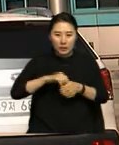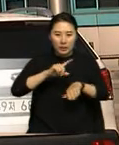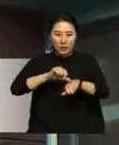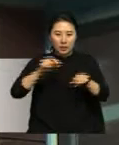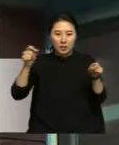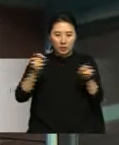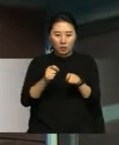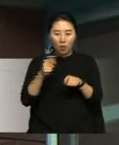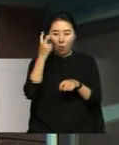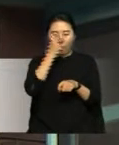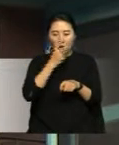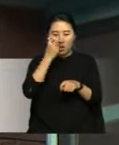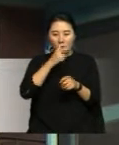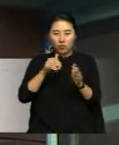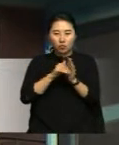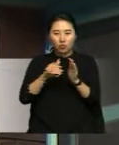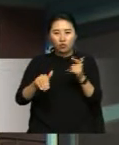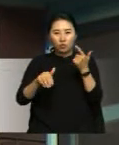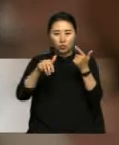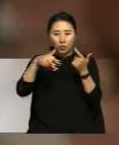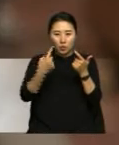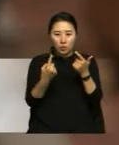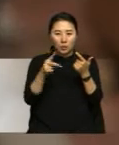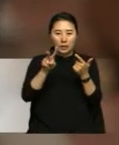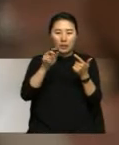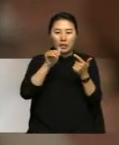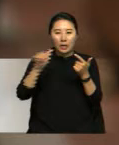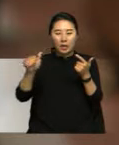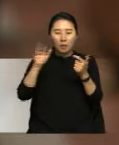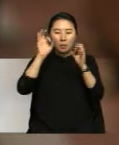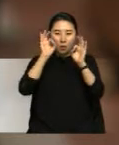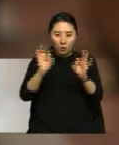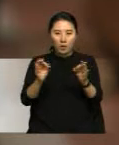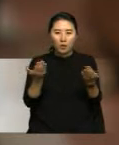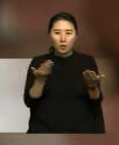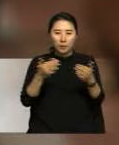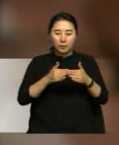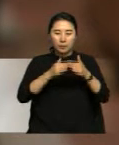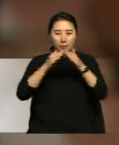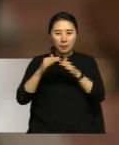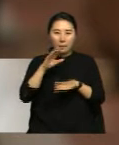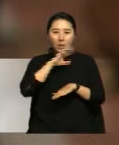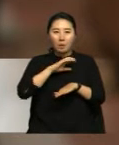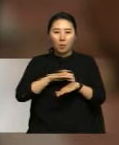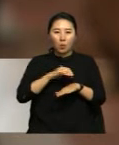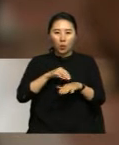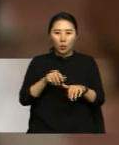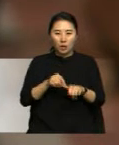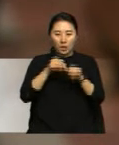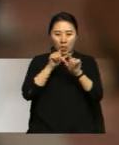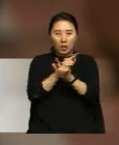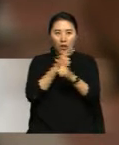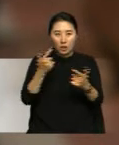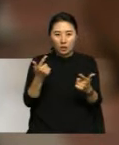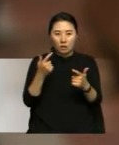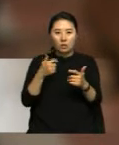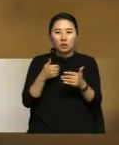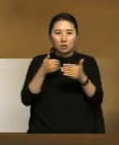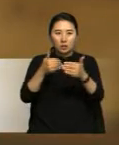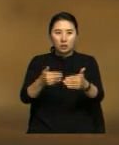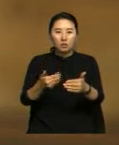근로자 관리 규정 제6조 2항에 따르면 근로자가 부서를 옮기며 반복적으로 채용되지 않도록 하고